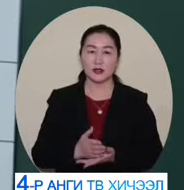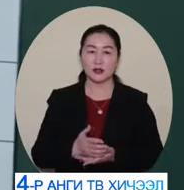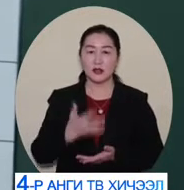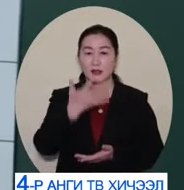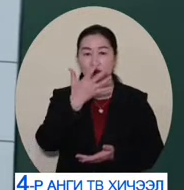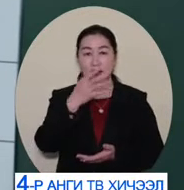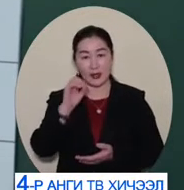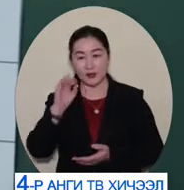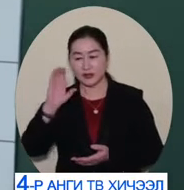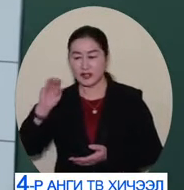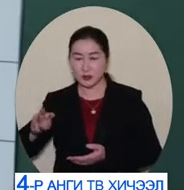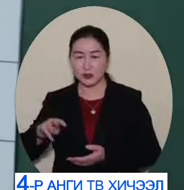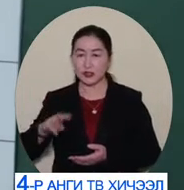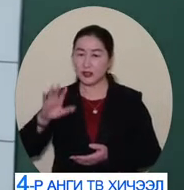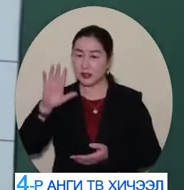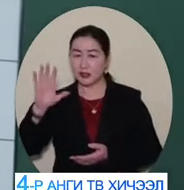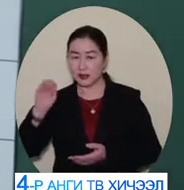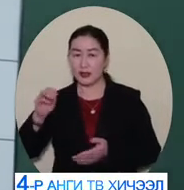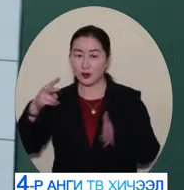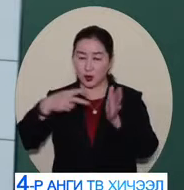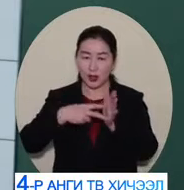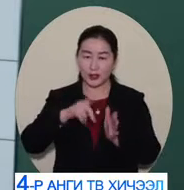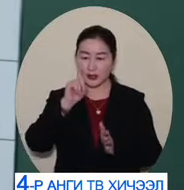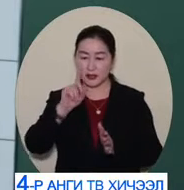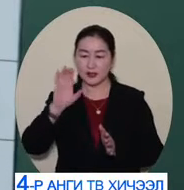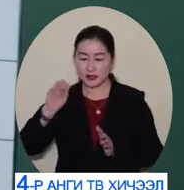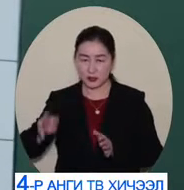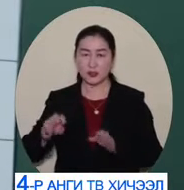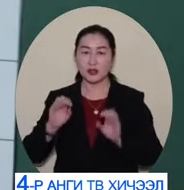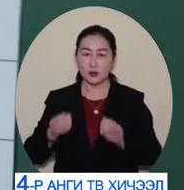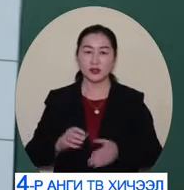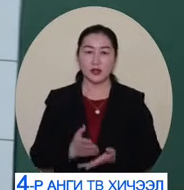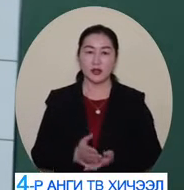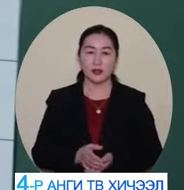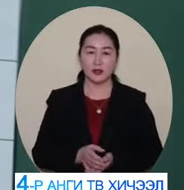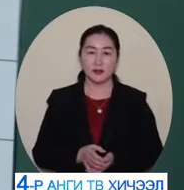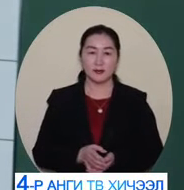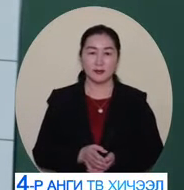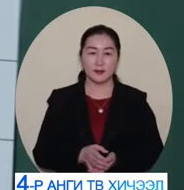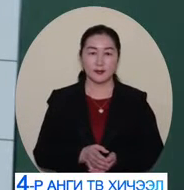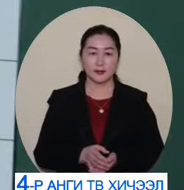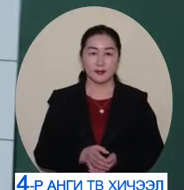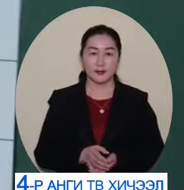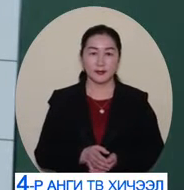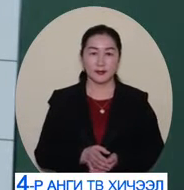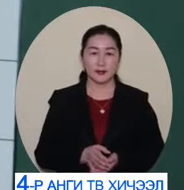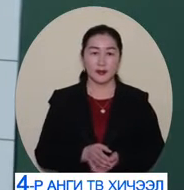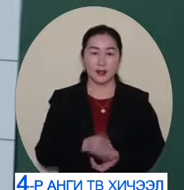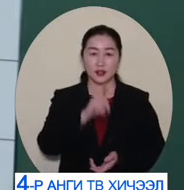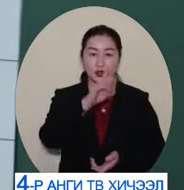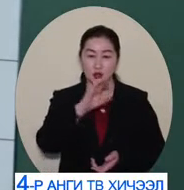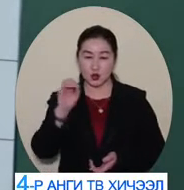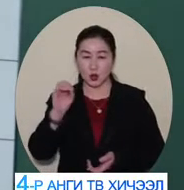вэ гэдэг? 3 см гарна. За 50 см-ийг 50